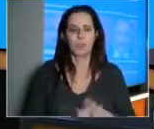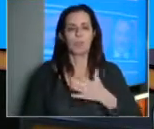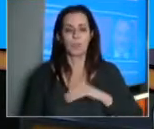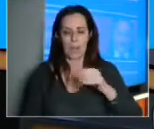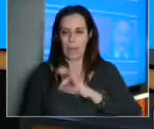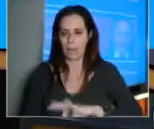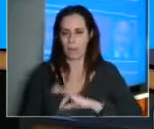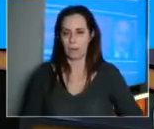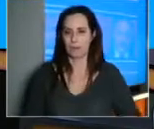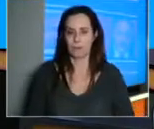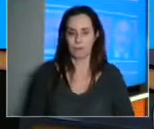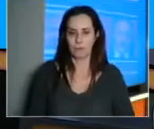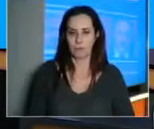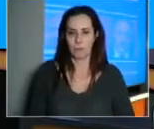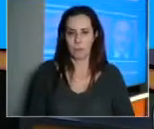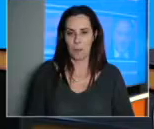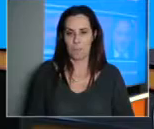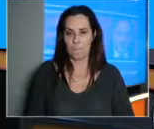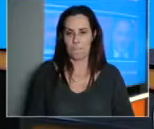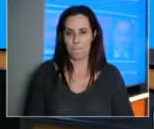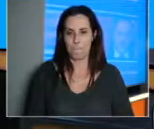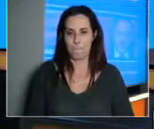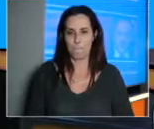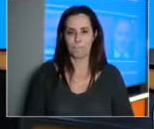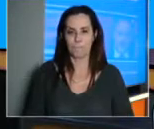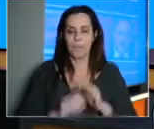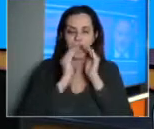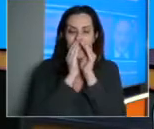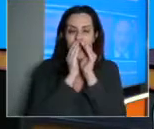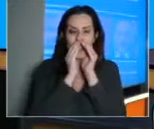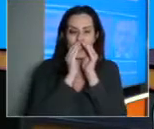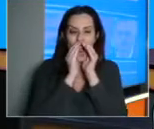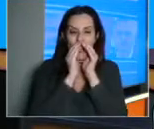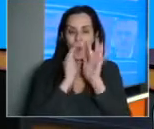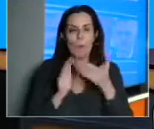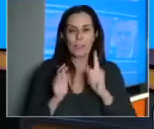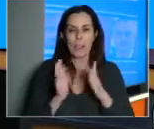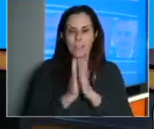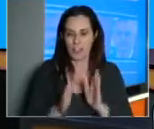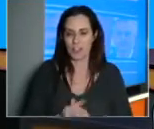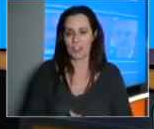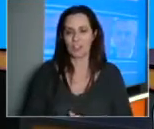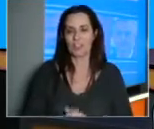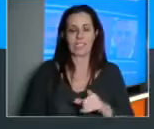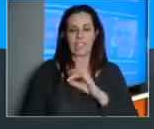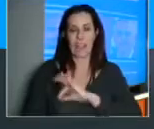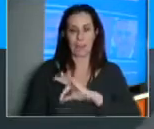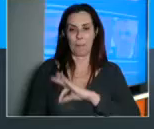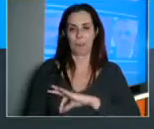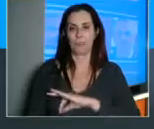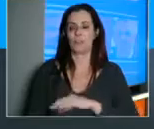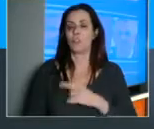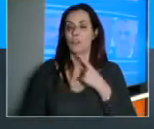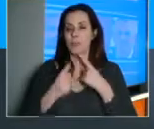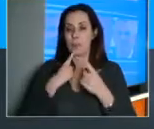ליברמן. ליברמן, בבקשה. תראי, זה... תלחש לו מה כדאי שהוא יבקש. אז ככה, זה אביגדור ליברמן, שמנהל